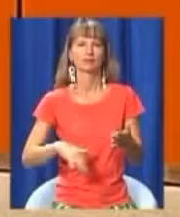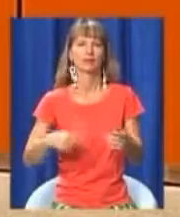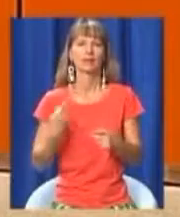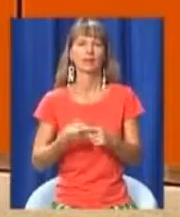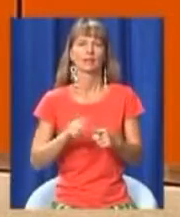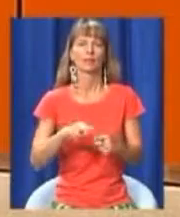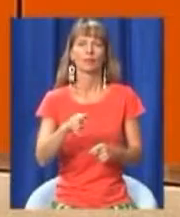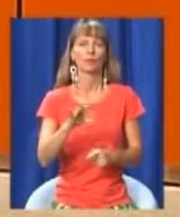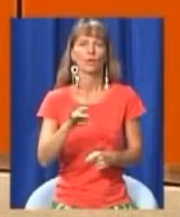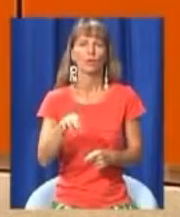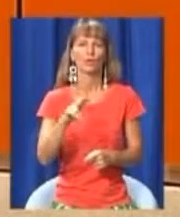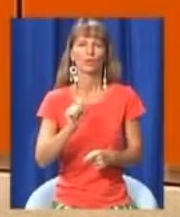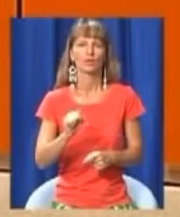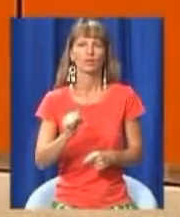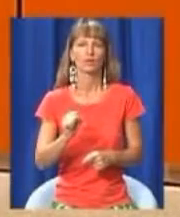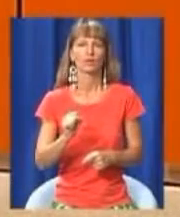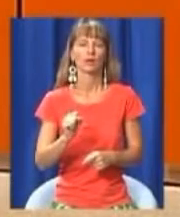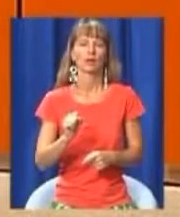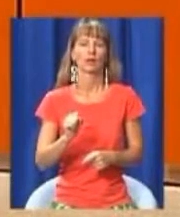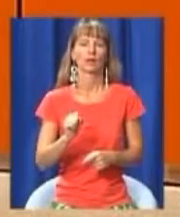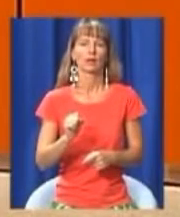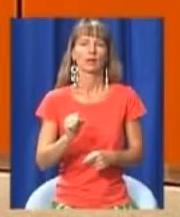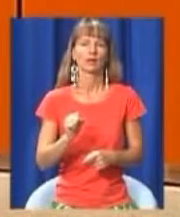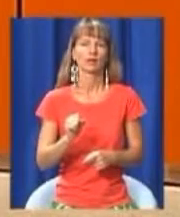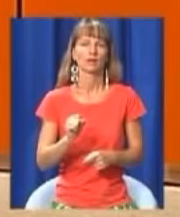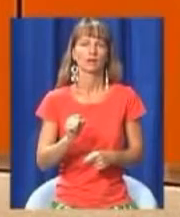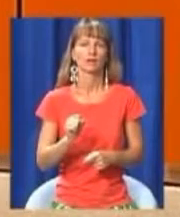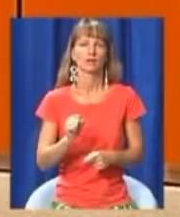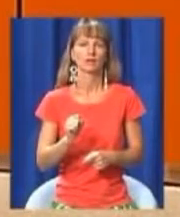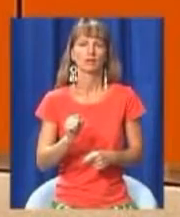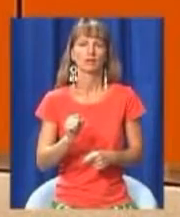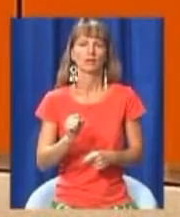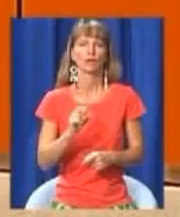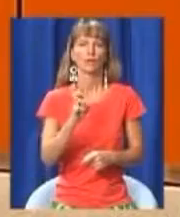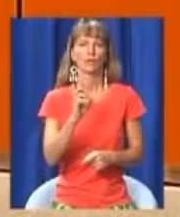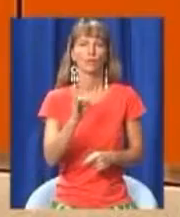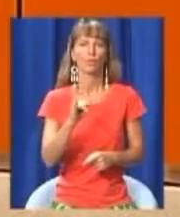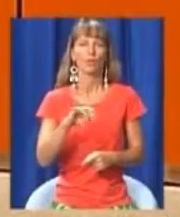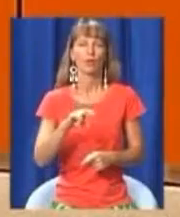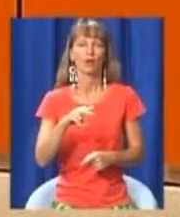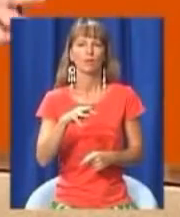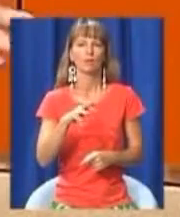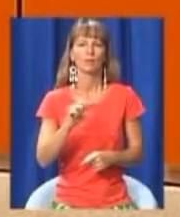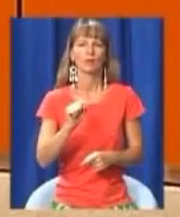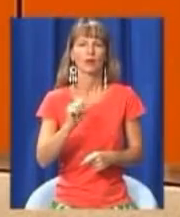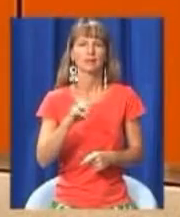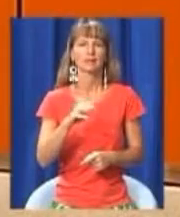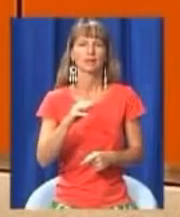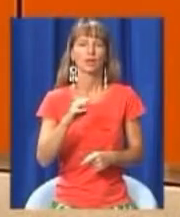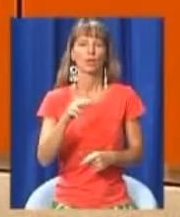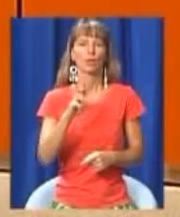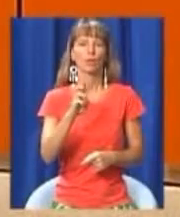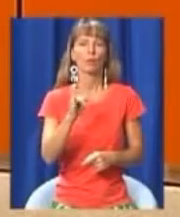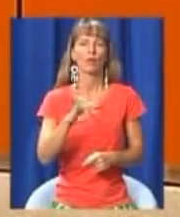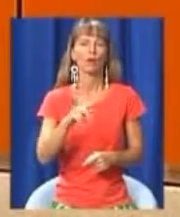порода, як би, з двох слов. Угу. Буль, та буль, мастиф, буль, дох і мастиф.